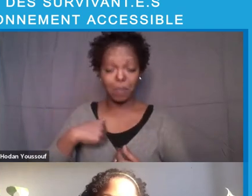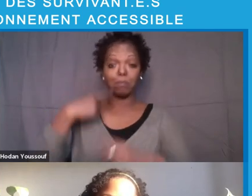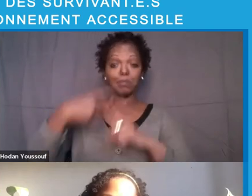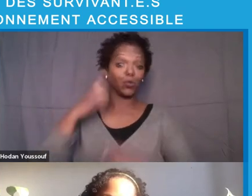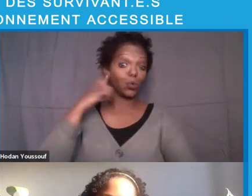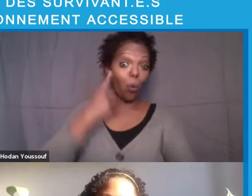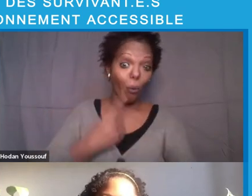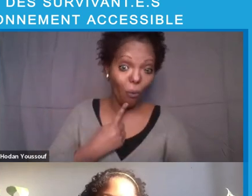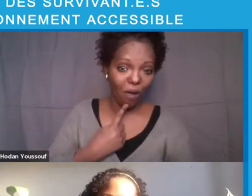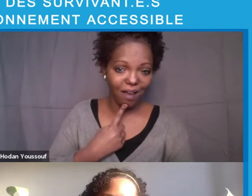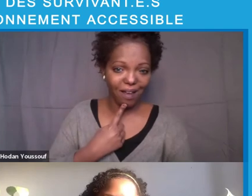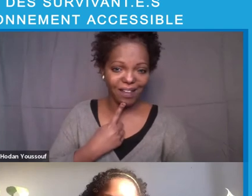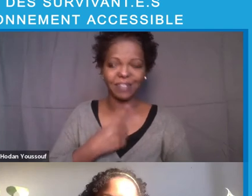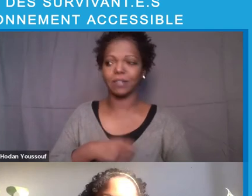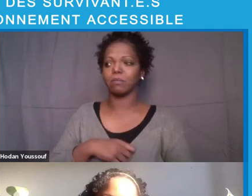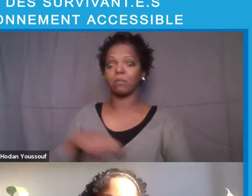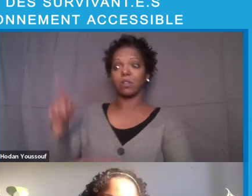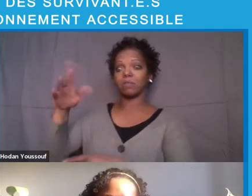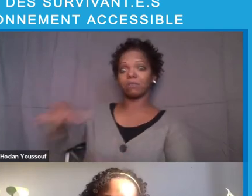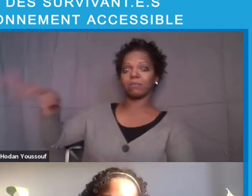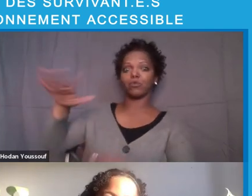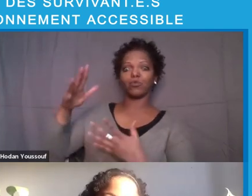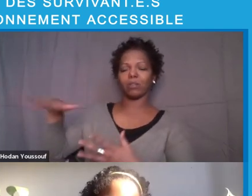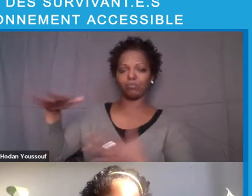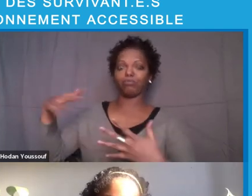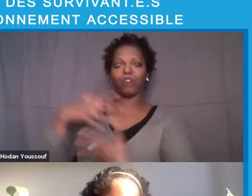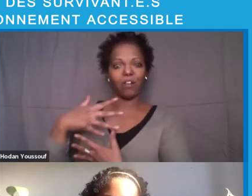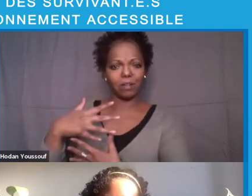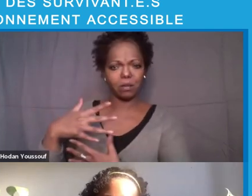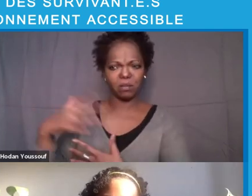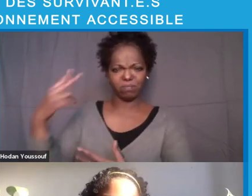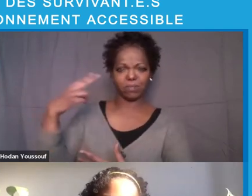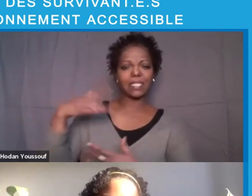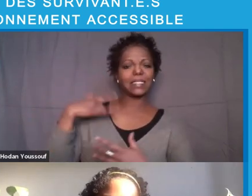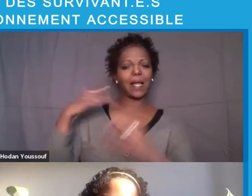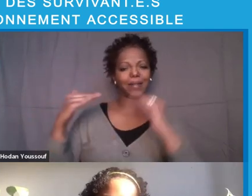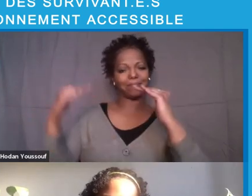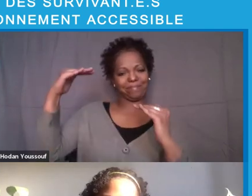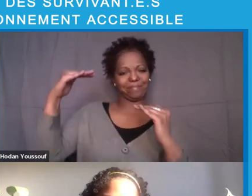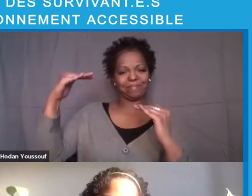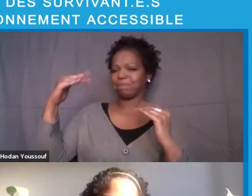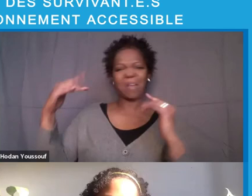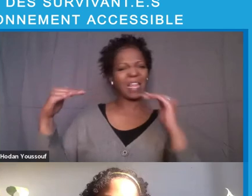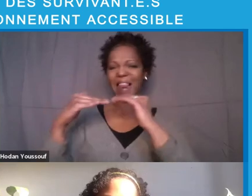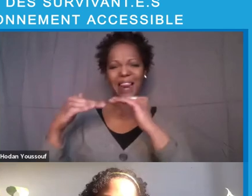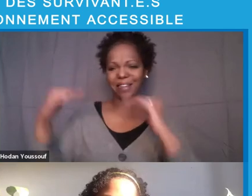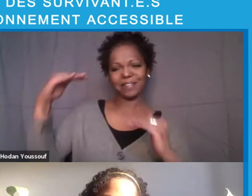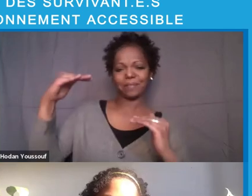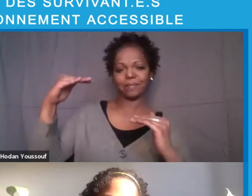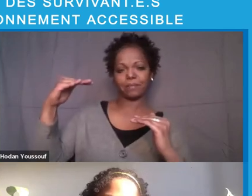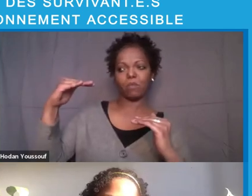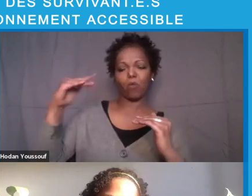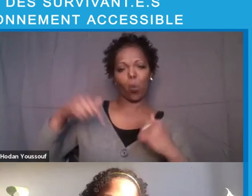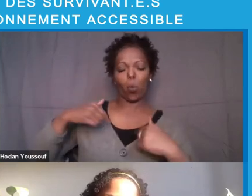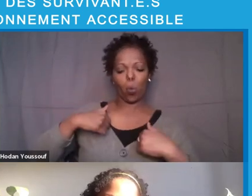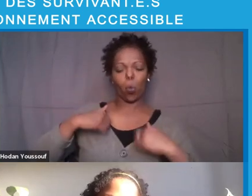moi, étant une femme noire et sourde, souvent c'est un choc pour les gens. Déjà, on